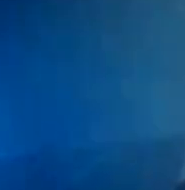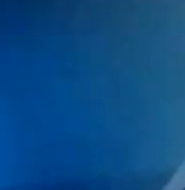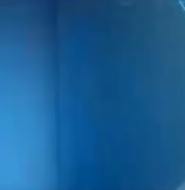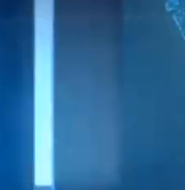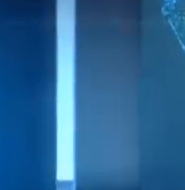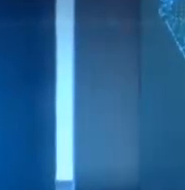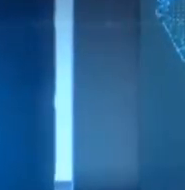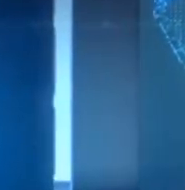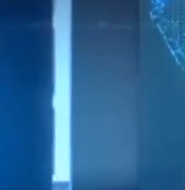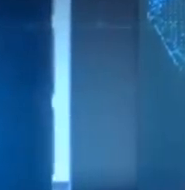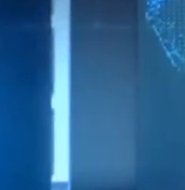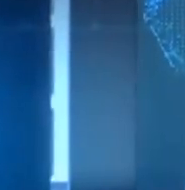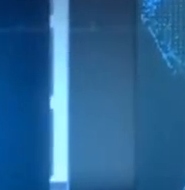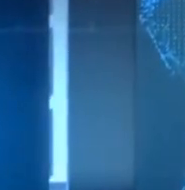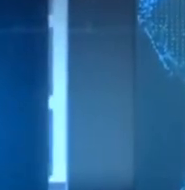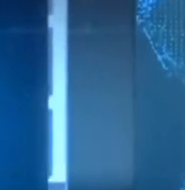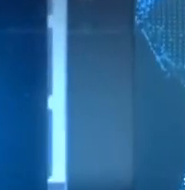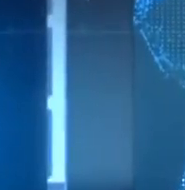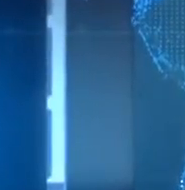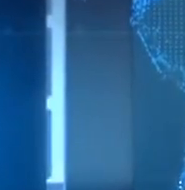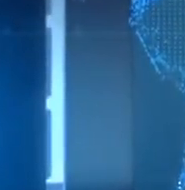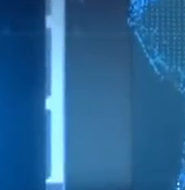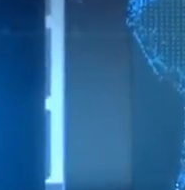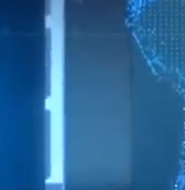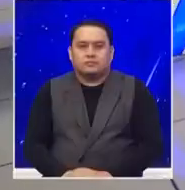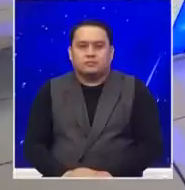Жарқын Нұрланұлы, Айдос Қалиев, Жетісу телеарнасы, Талғар ауданынан.